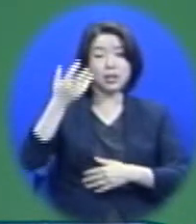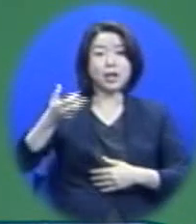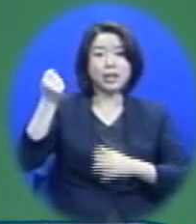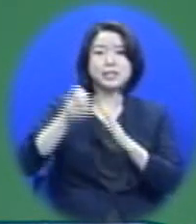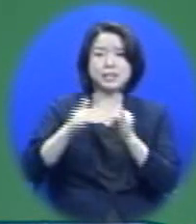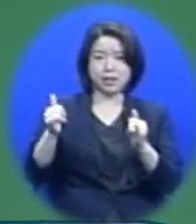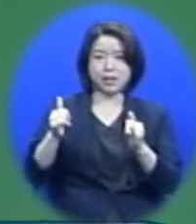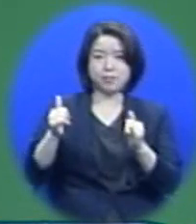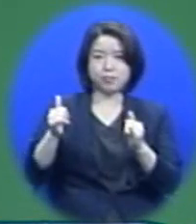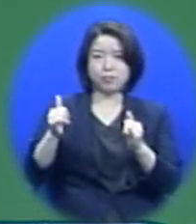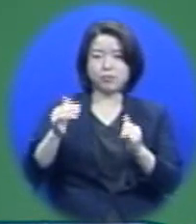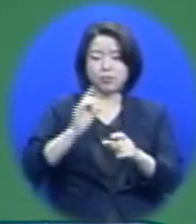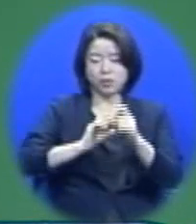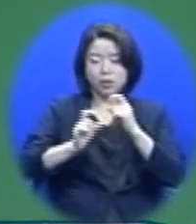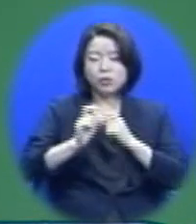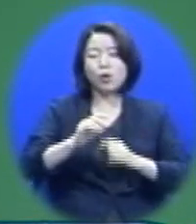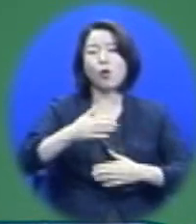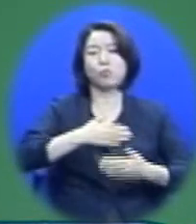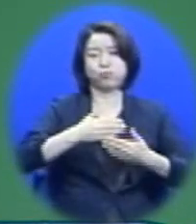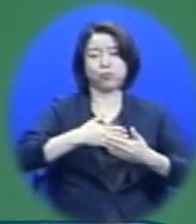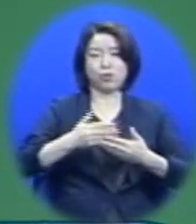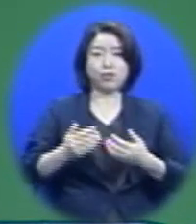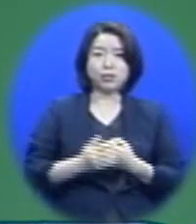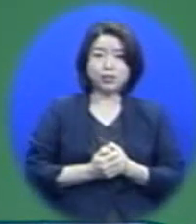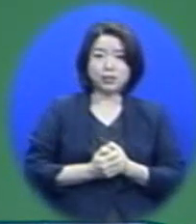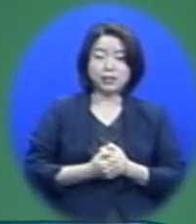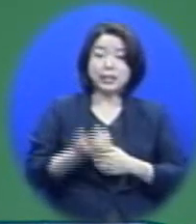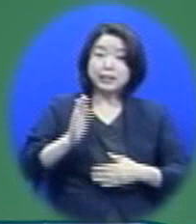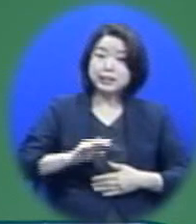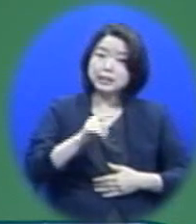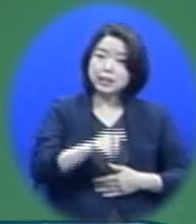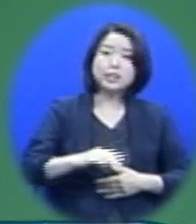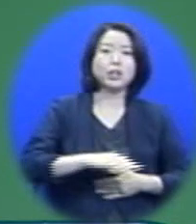사람이라는. 그런데 이게 우리들이에요.